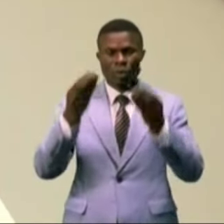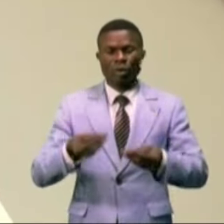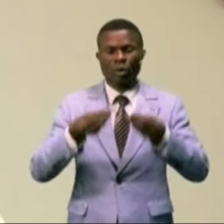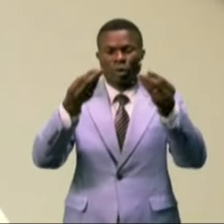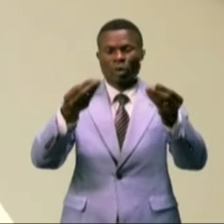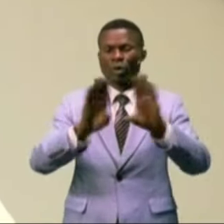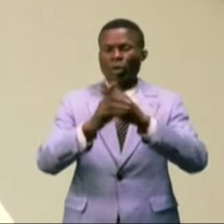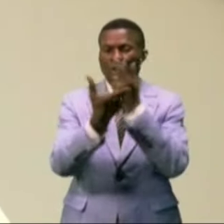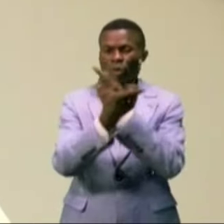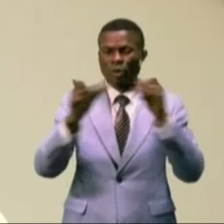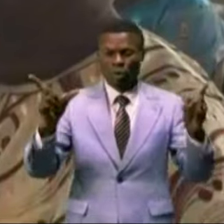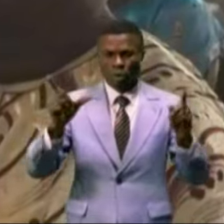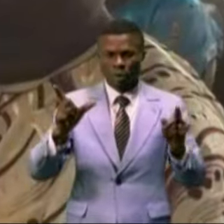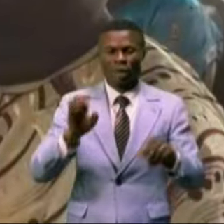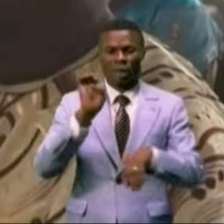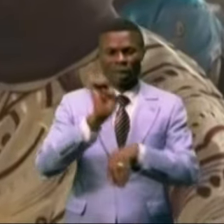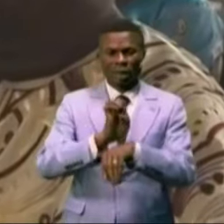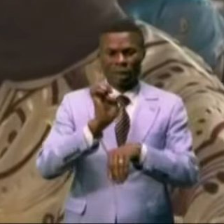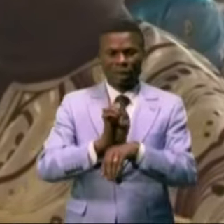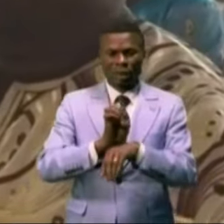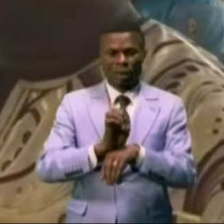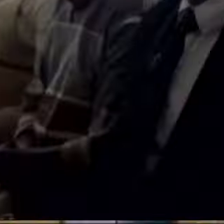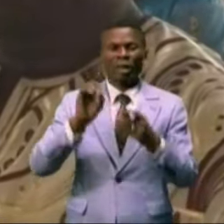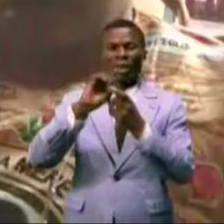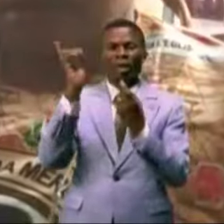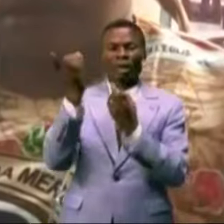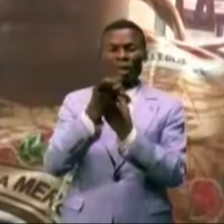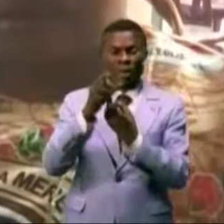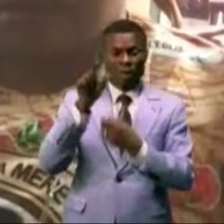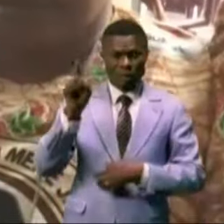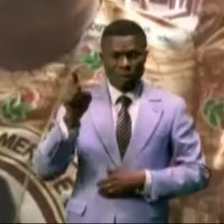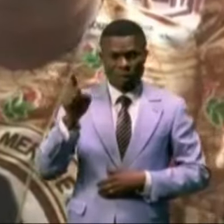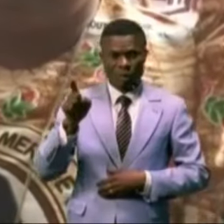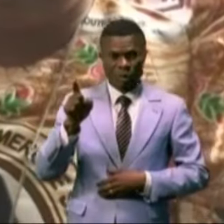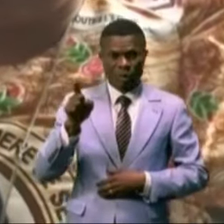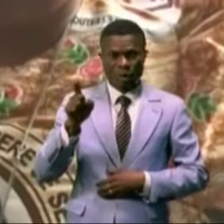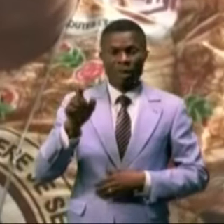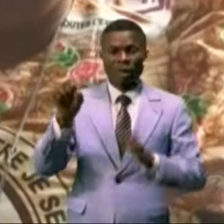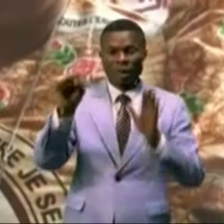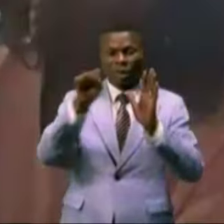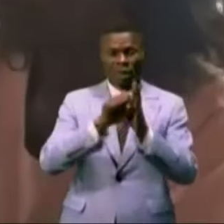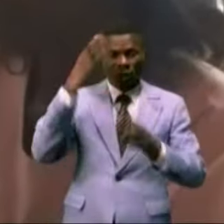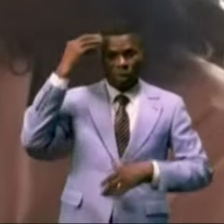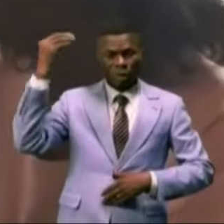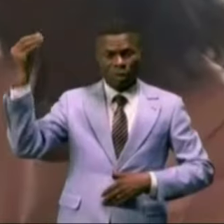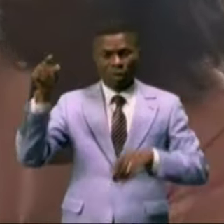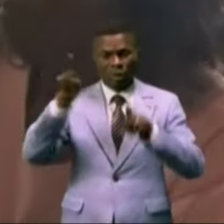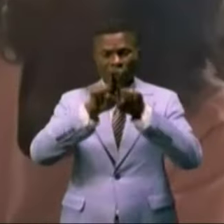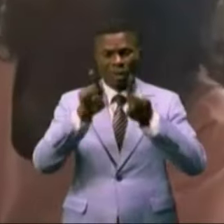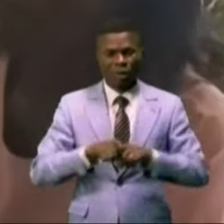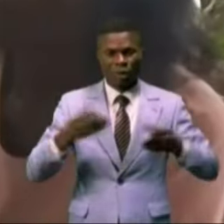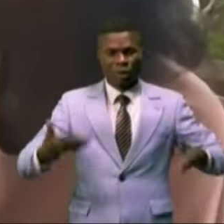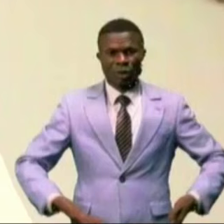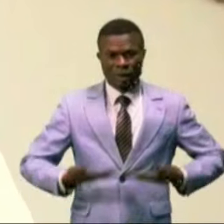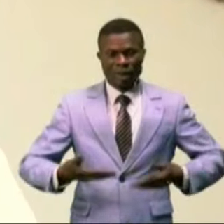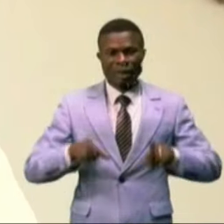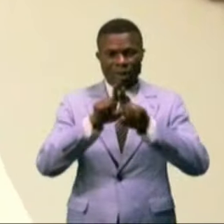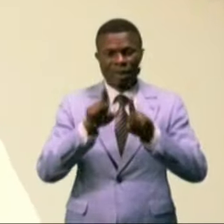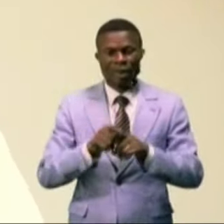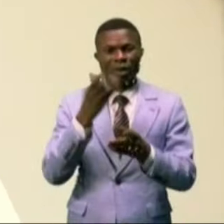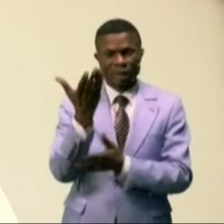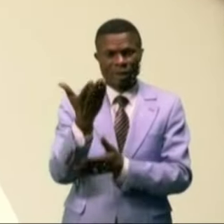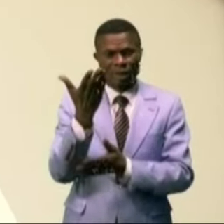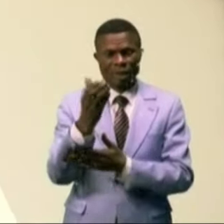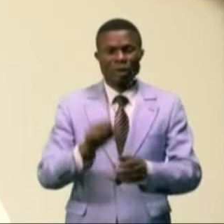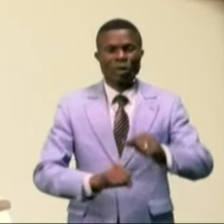Bopé met son ministère à la tête du diocèse de Bassankoussou sous les signes d'espérance et de joie. Il a ainsi sollicité